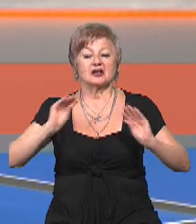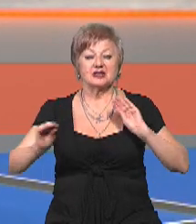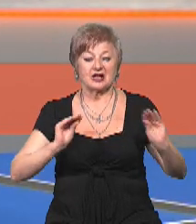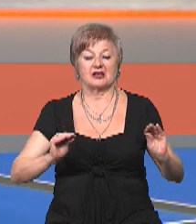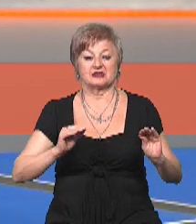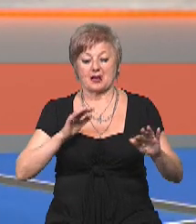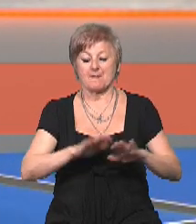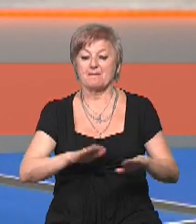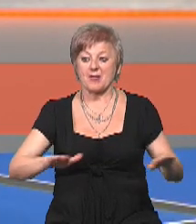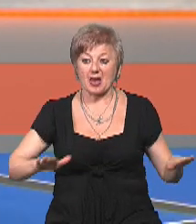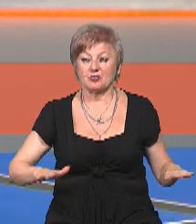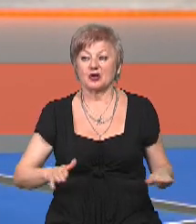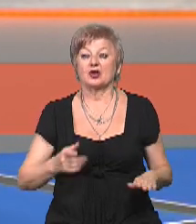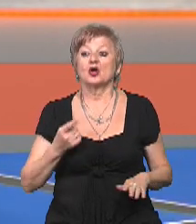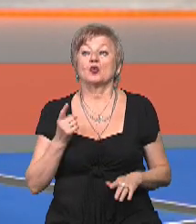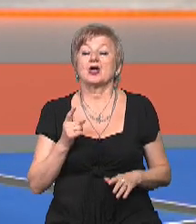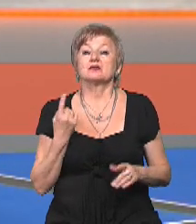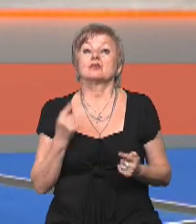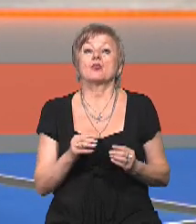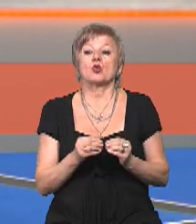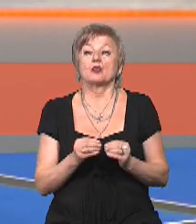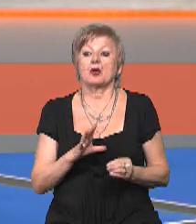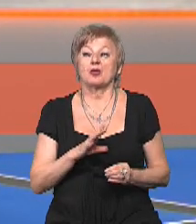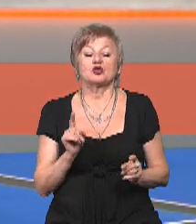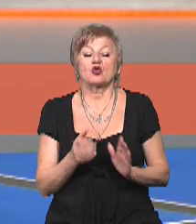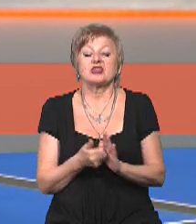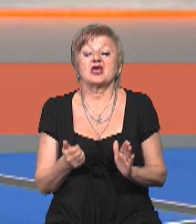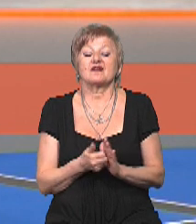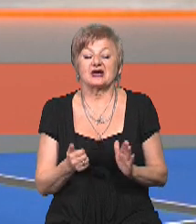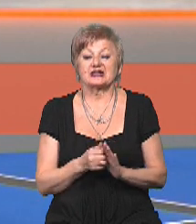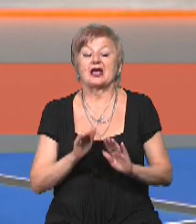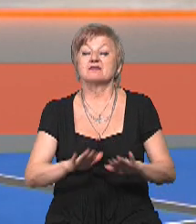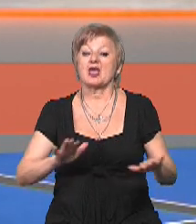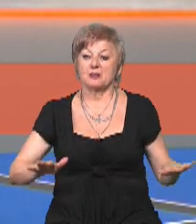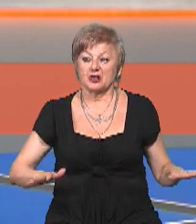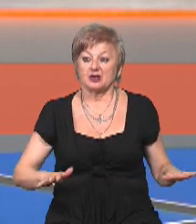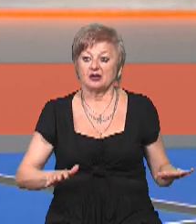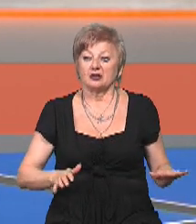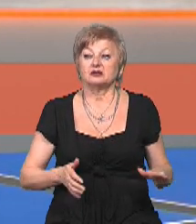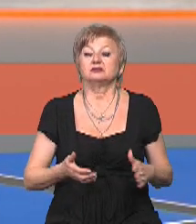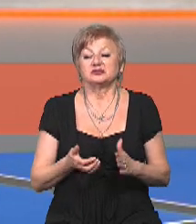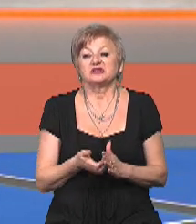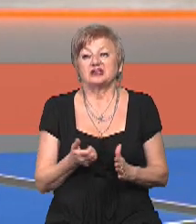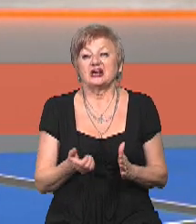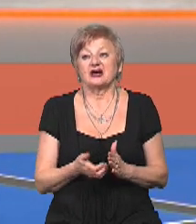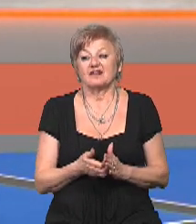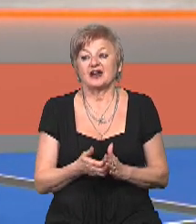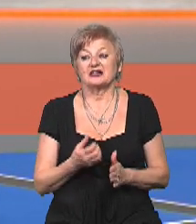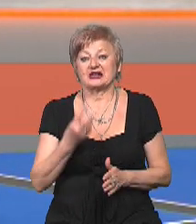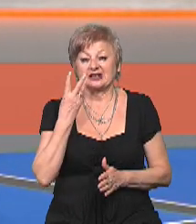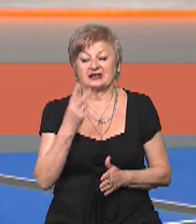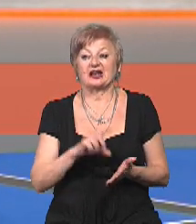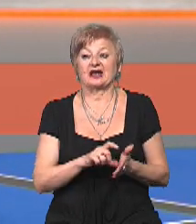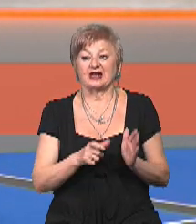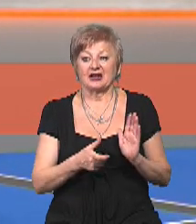меблі. Однак велика проблема в тому, що їх не вистачає. Не вистачає. Мінімум три